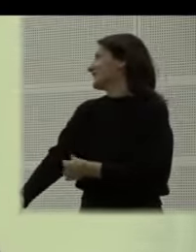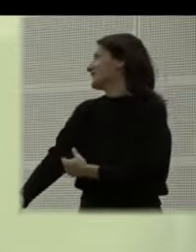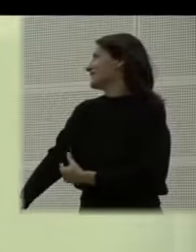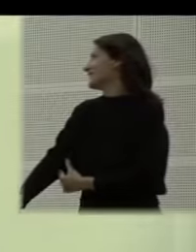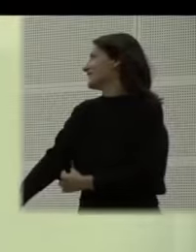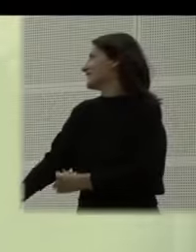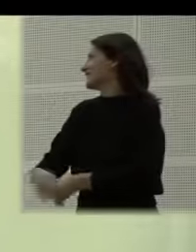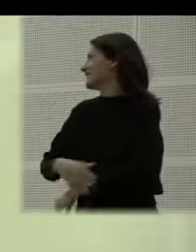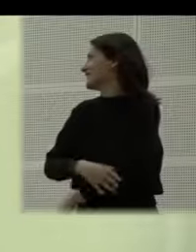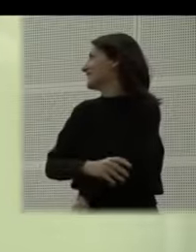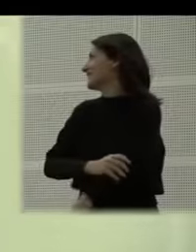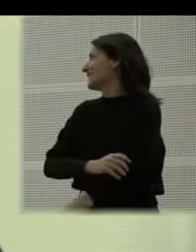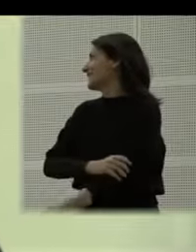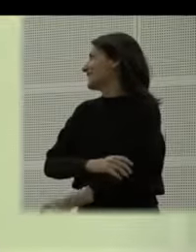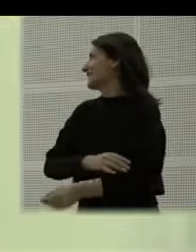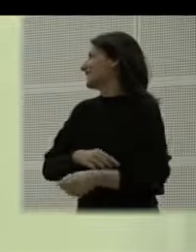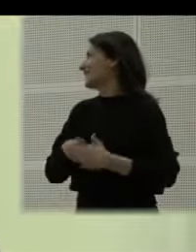Ah,